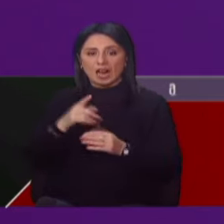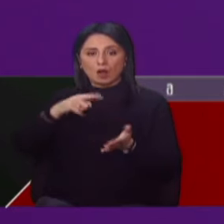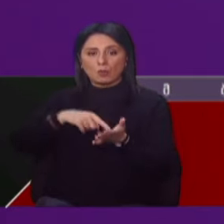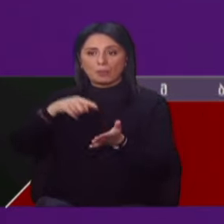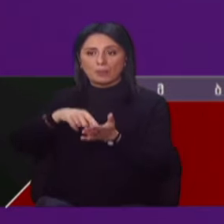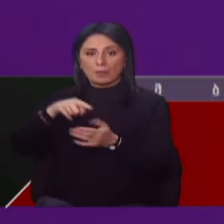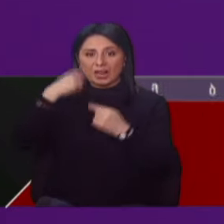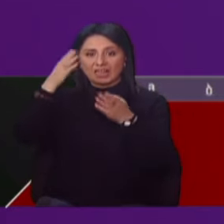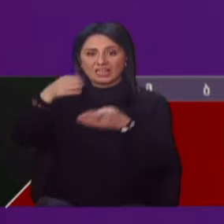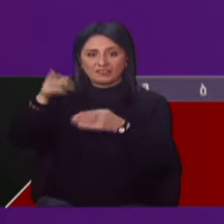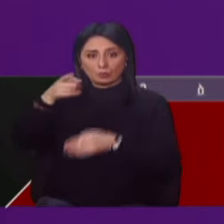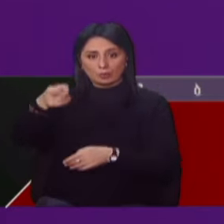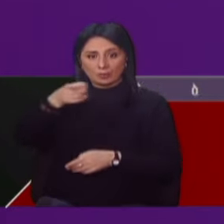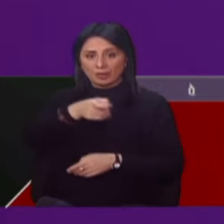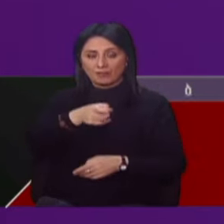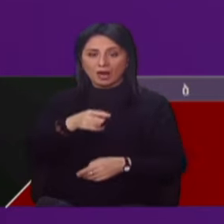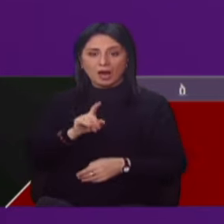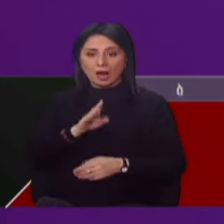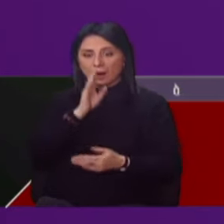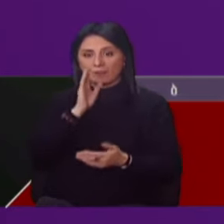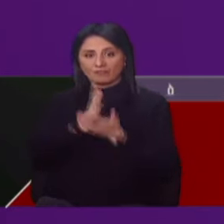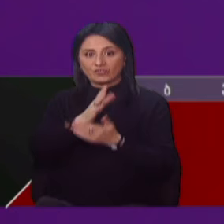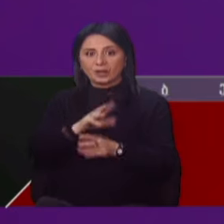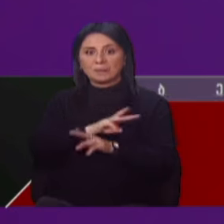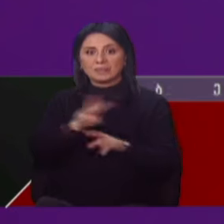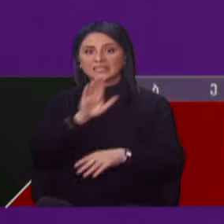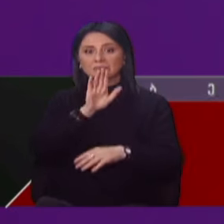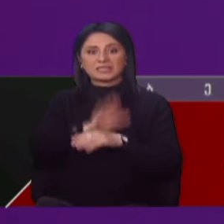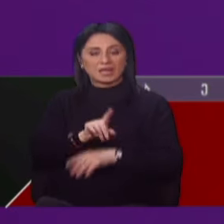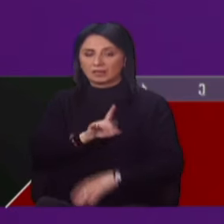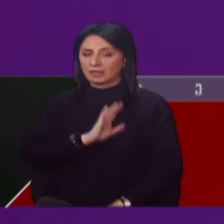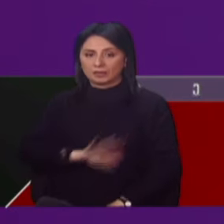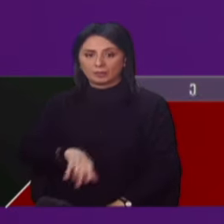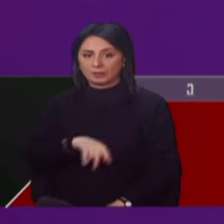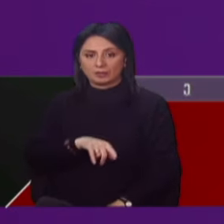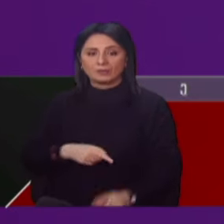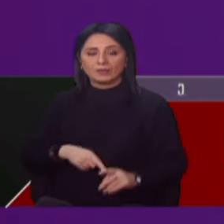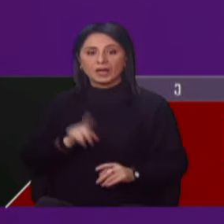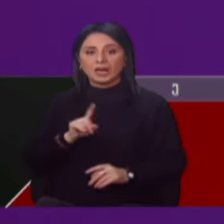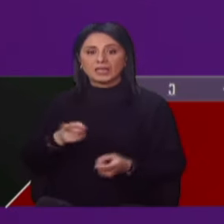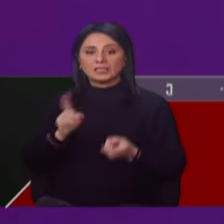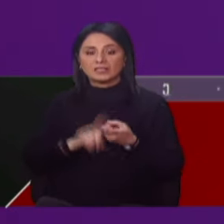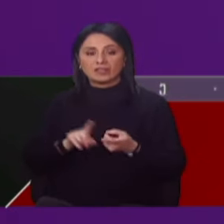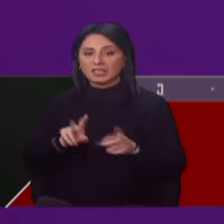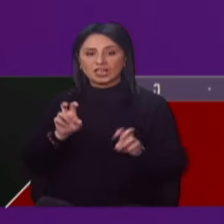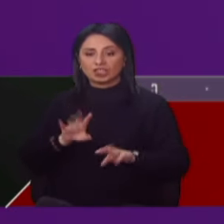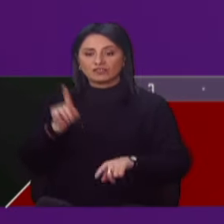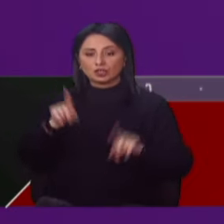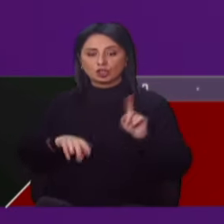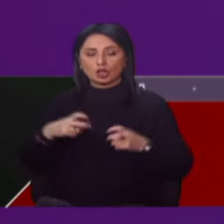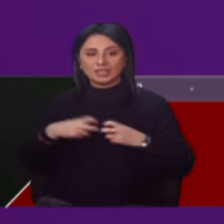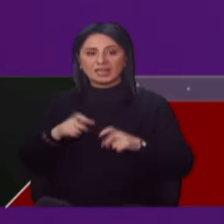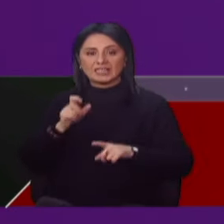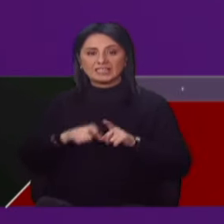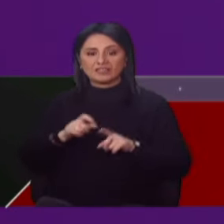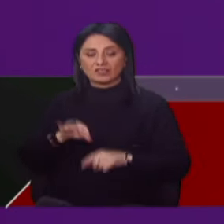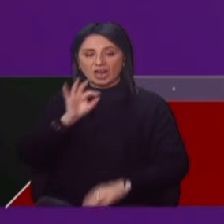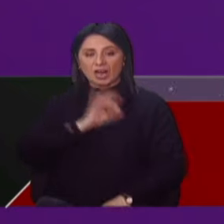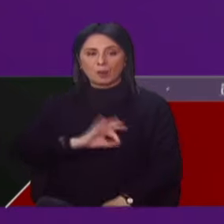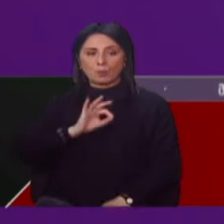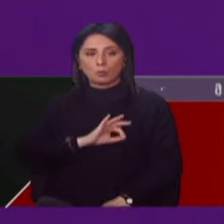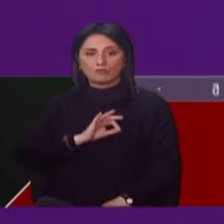შემთხვევებში ინდივიდუალურად და არა უშუალოდ მინისტრის ბრძანებით, რაც რა თქმა უნდა არ ნიშნავს იმას, რომ ზოგადად რეზინის ტყვიების